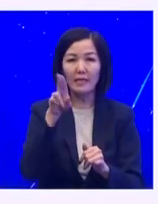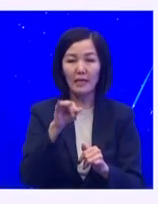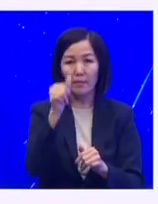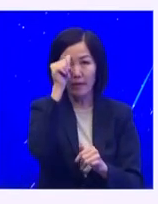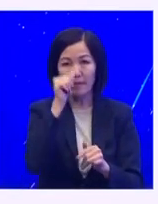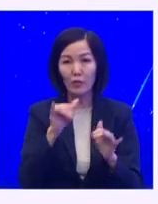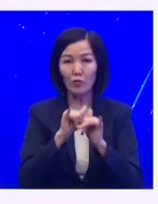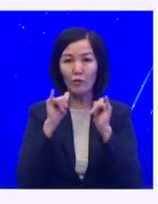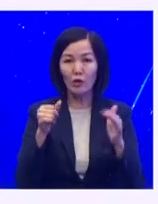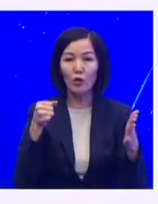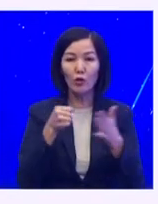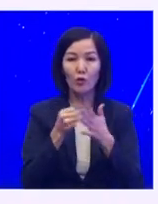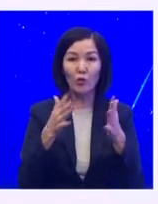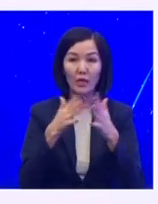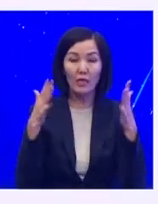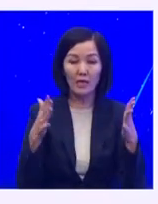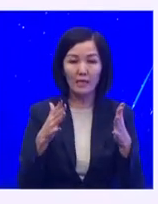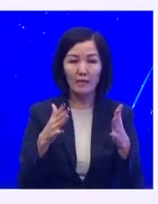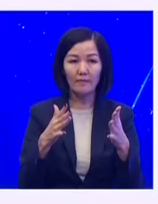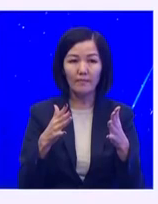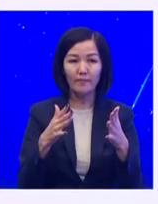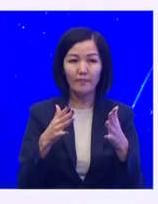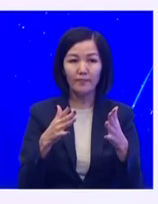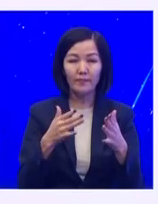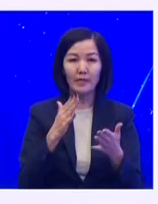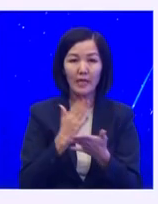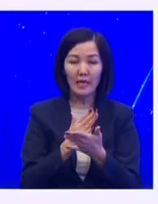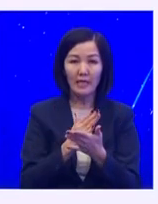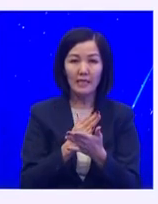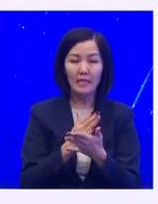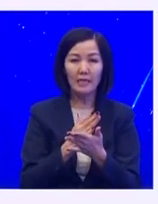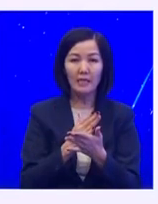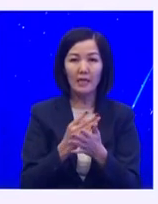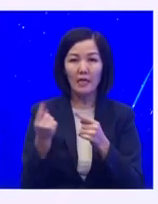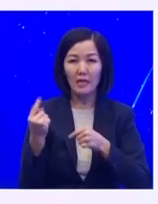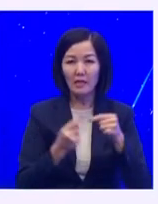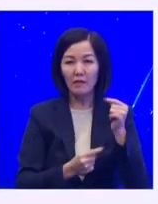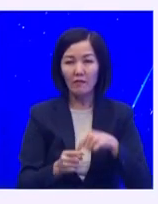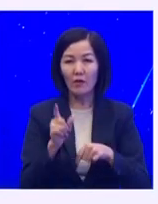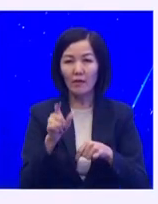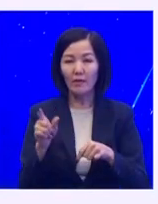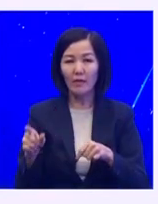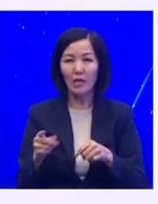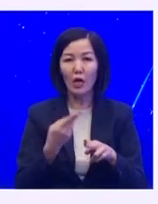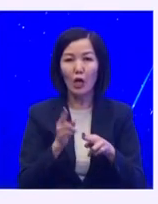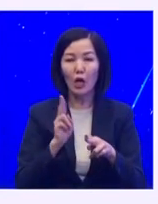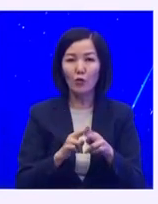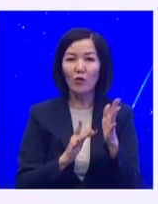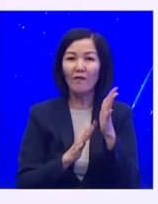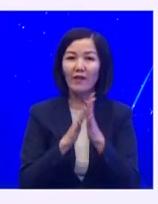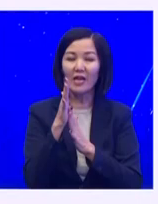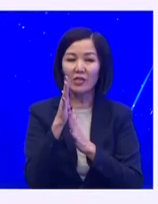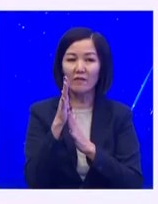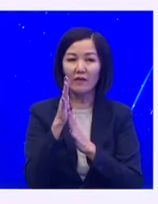она увеличится до 3-кратном размере. Есть некоторые индивидуальные предприниматели, которые занимаются